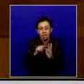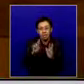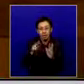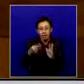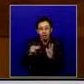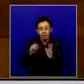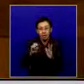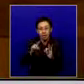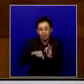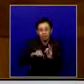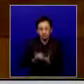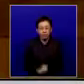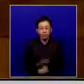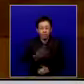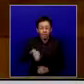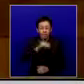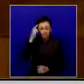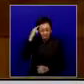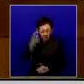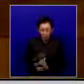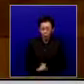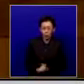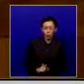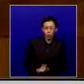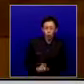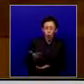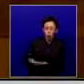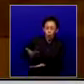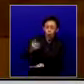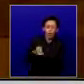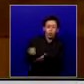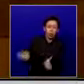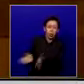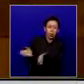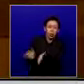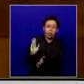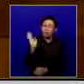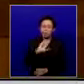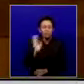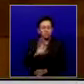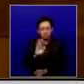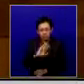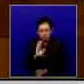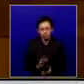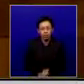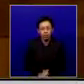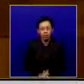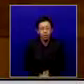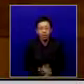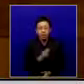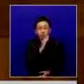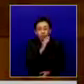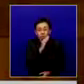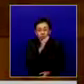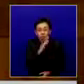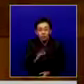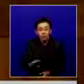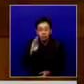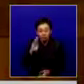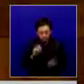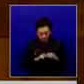ท่านอย่าไปคิดว่านี่คือการอุ้มเจ้าสัวมันมีหลากหลายเลยถ้าเราบริษัทหนึ่งในช่วงที่มันมีไคร